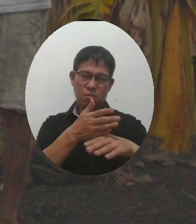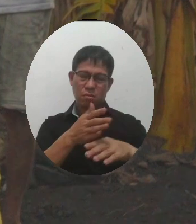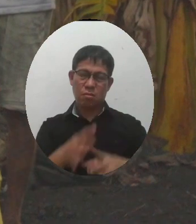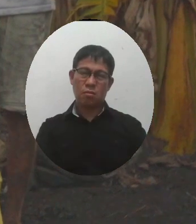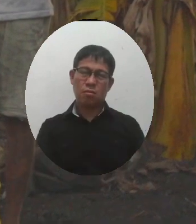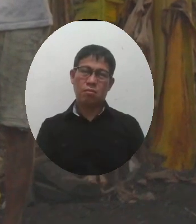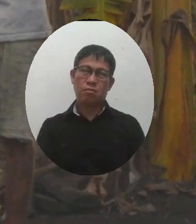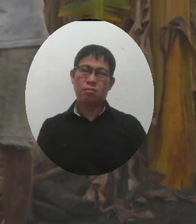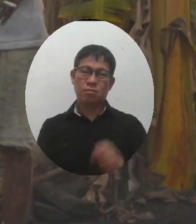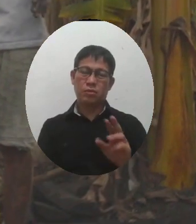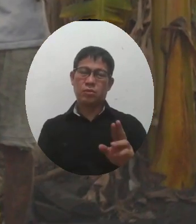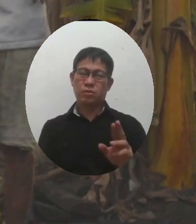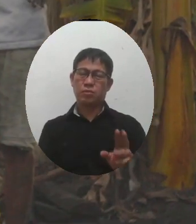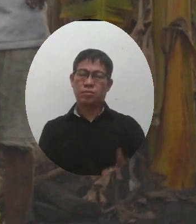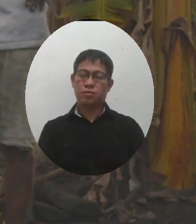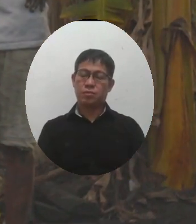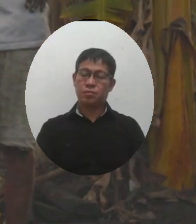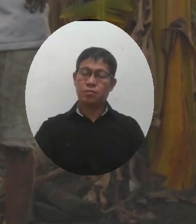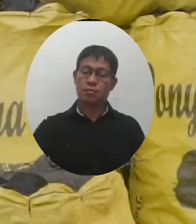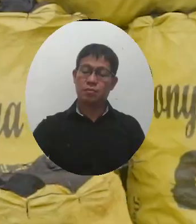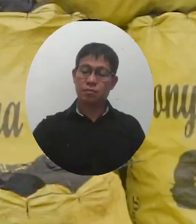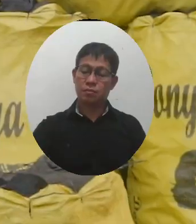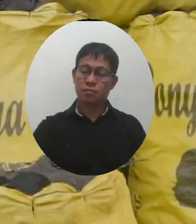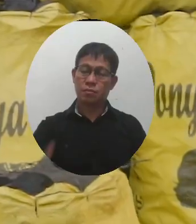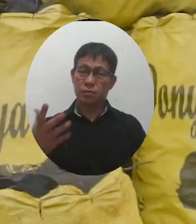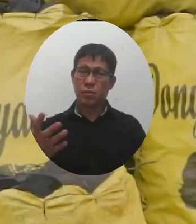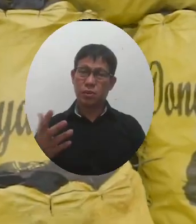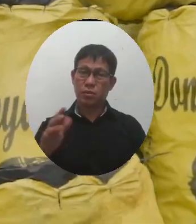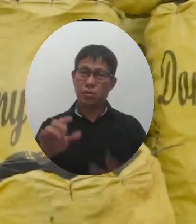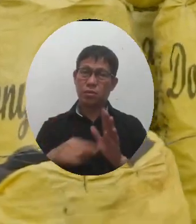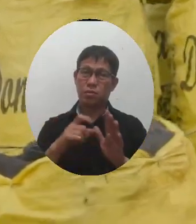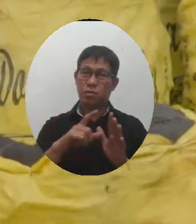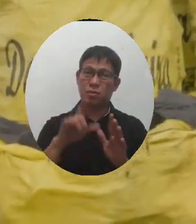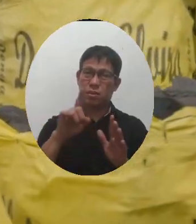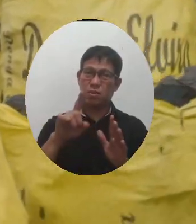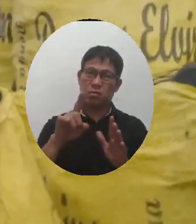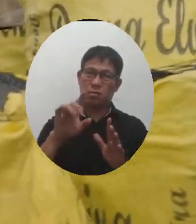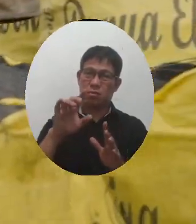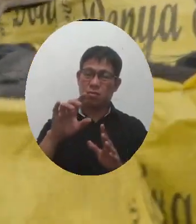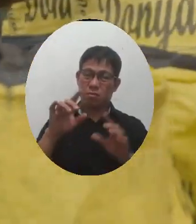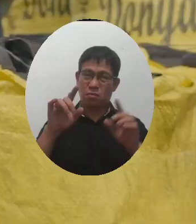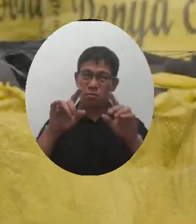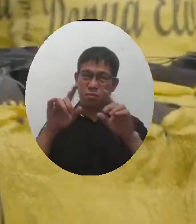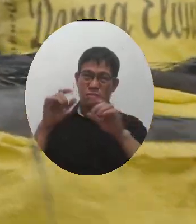20. Sa 100, may 20 ka. Sa akong palay.